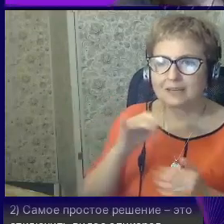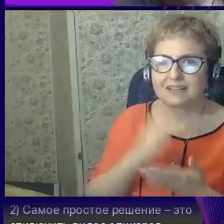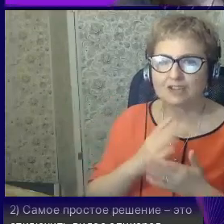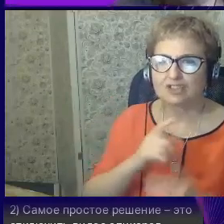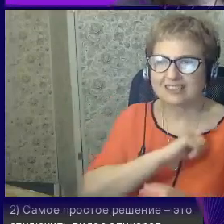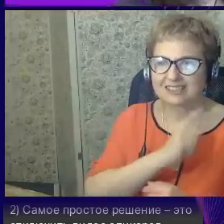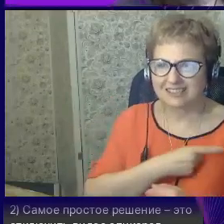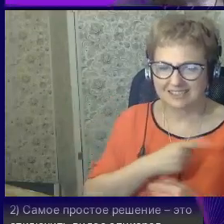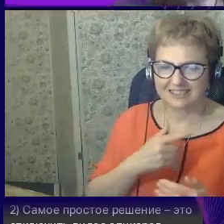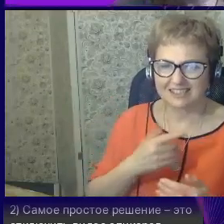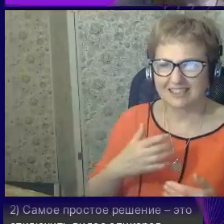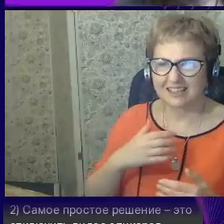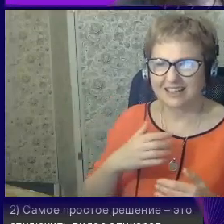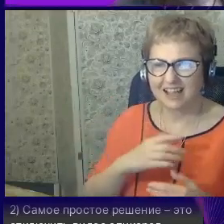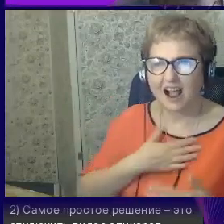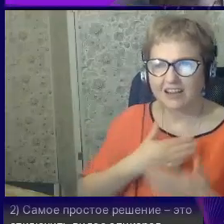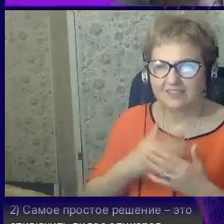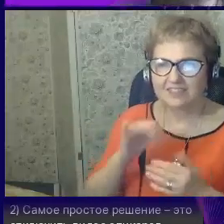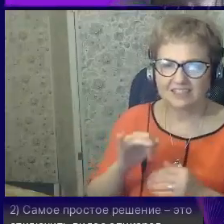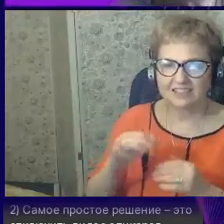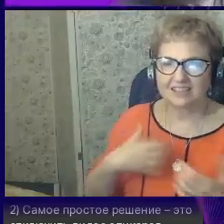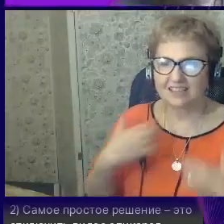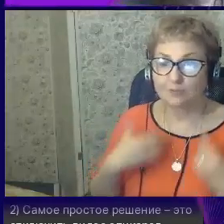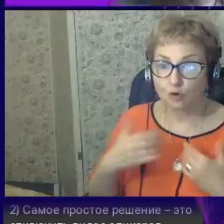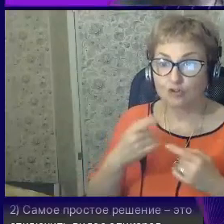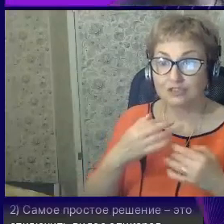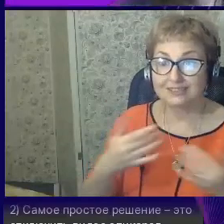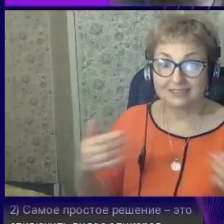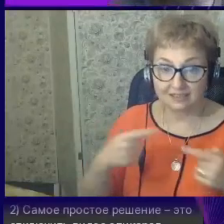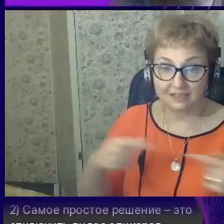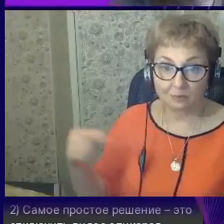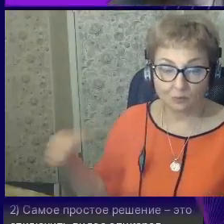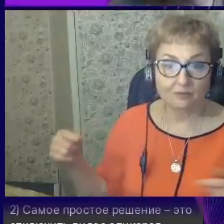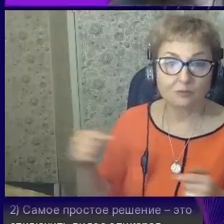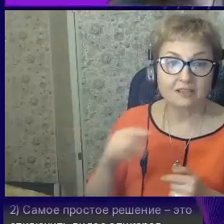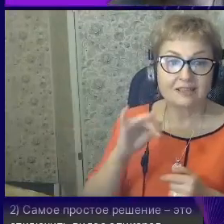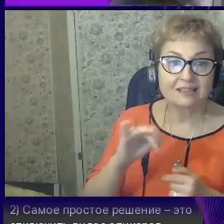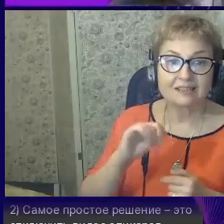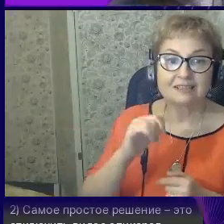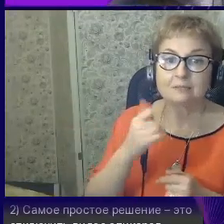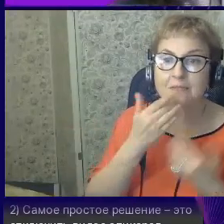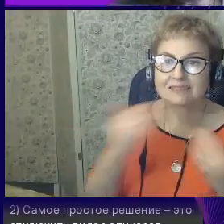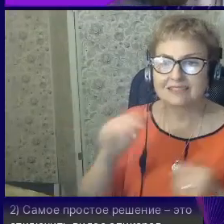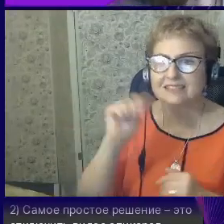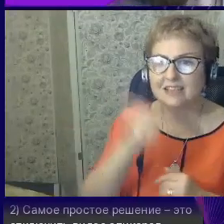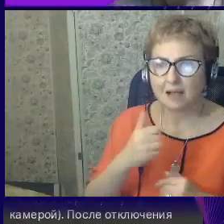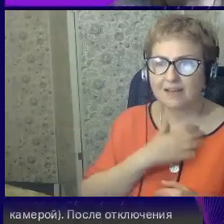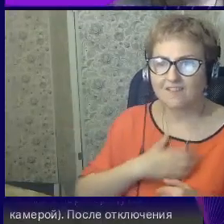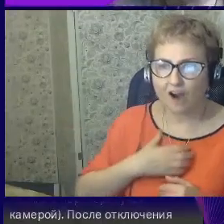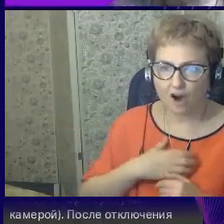наличии повышенной тревожности и тому подобных вещей. И последнее направление, самое важное,